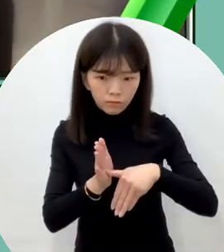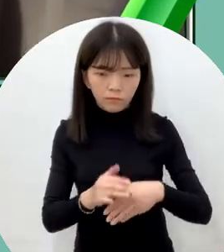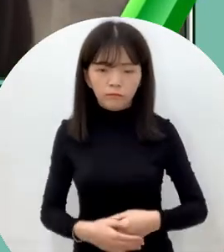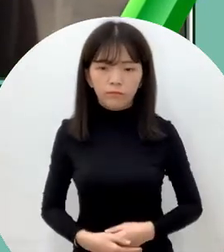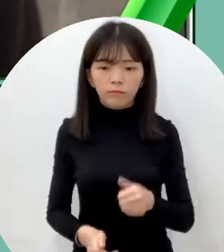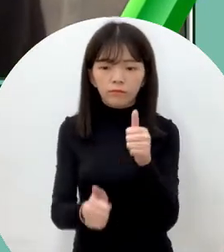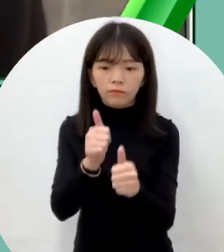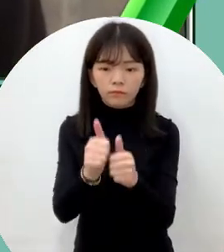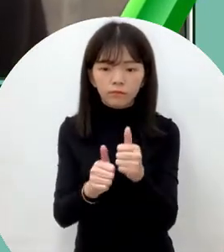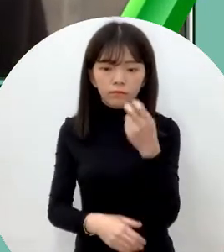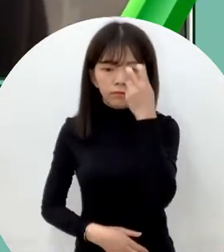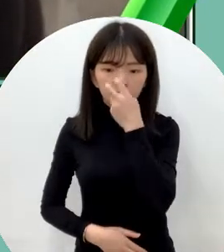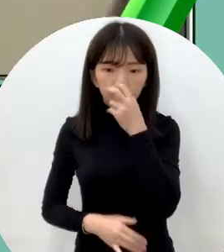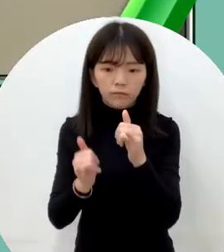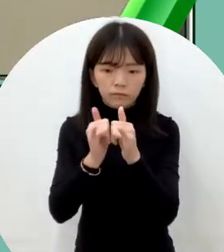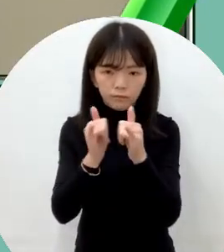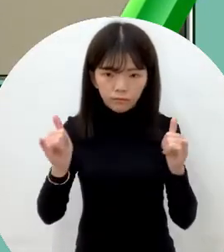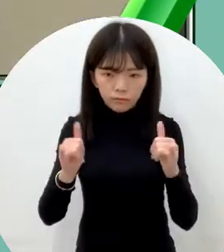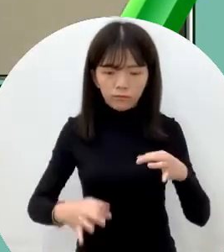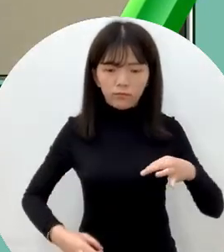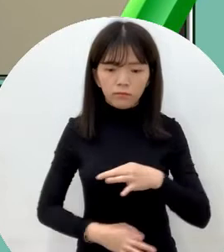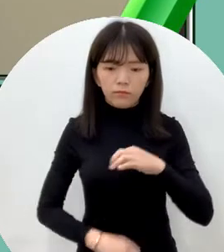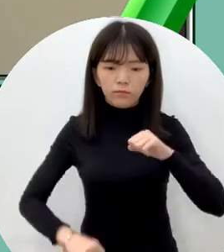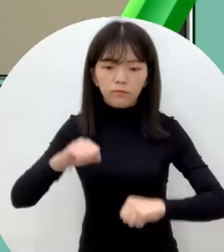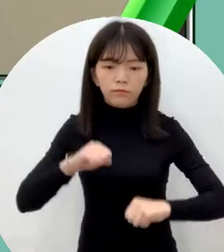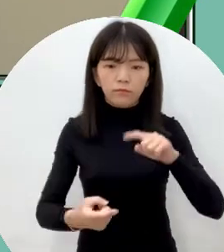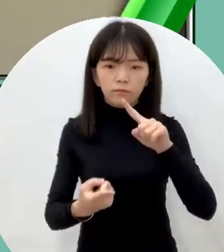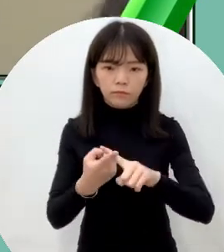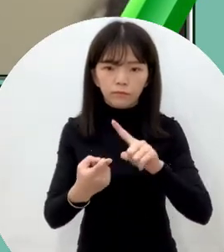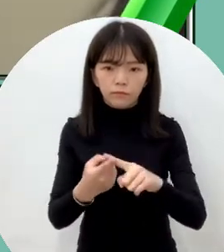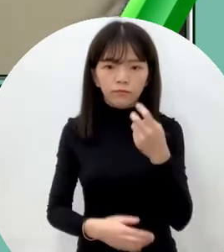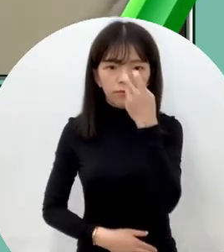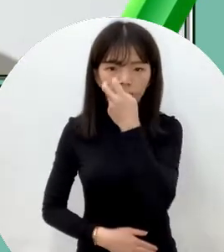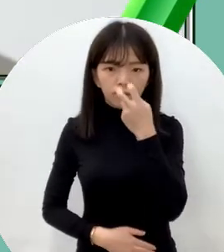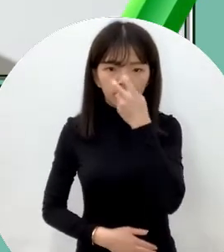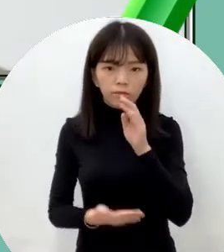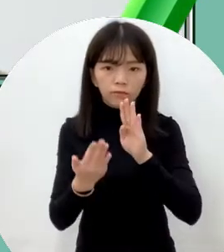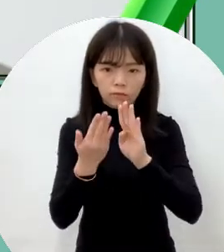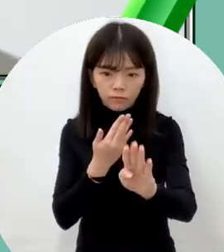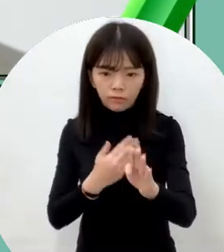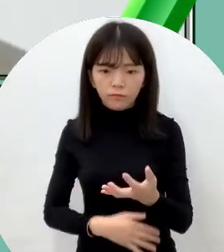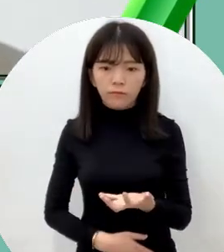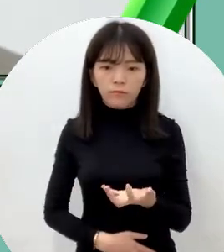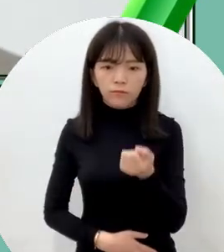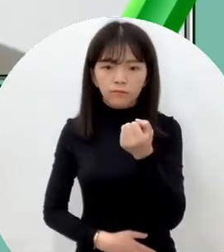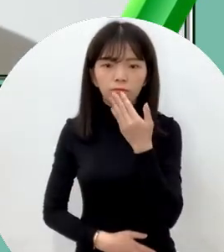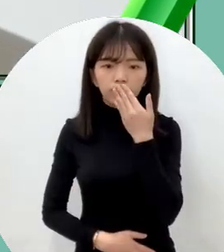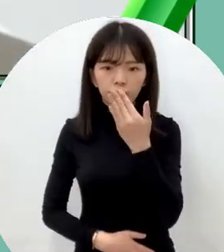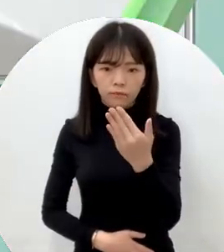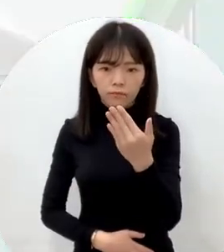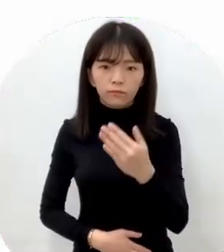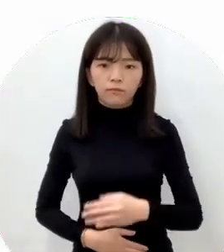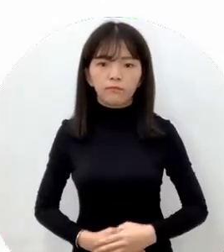매 교시 감독관에게 부정행위 가능성에 대한 검사를 받아야 휴대가 가능합니다.